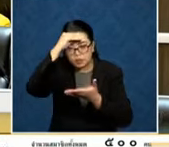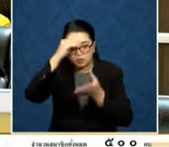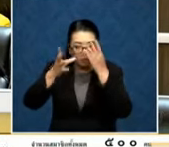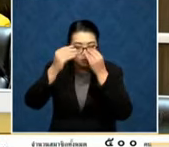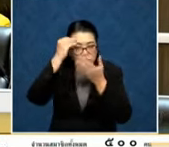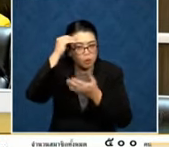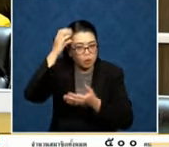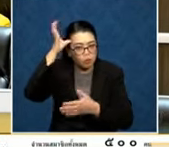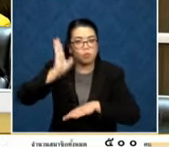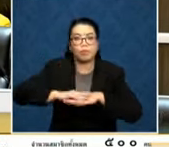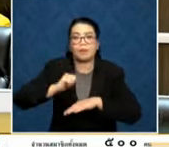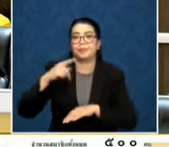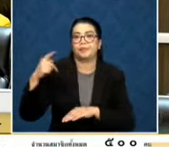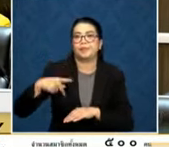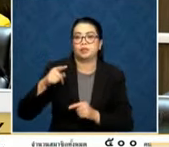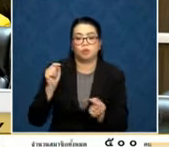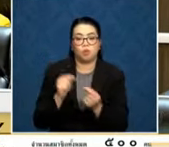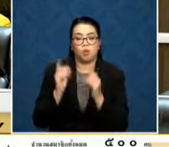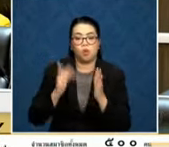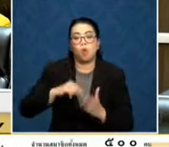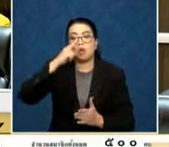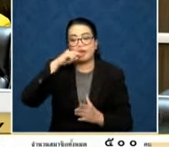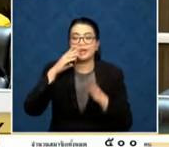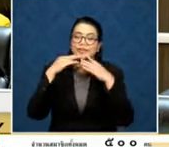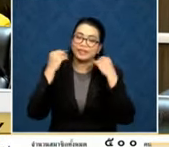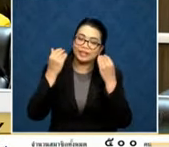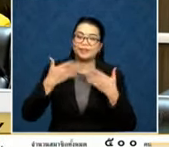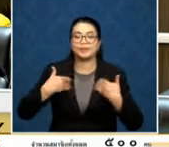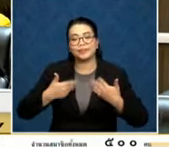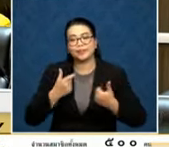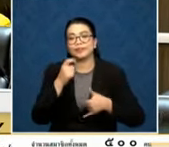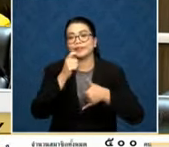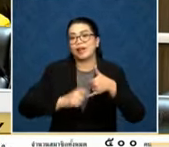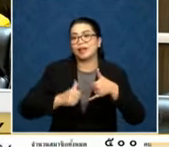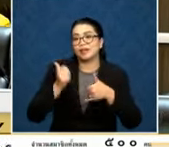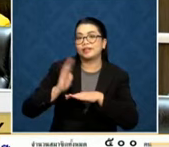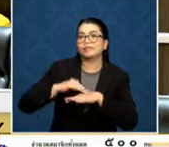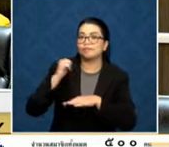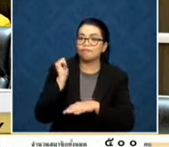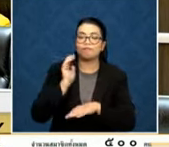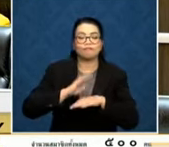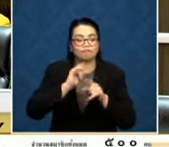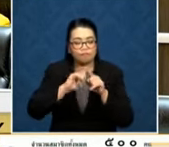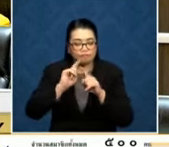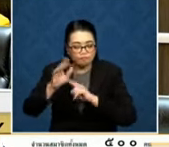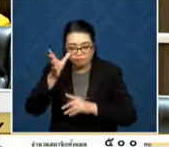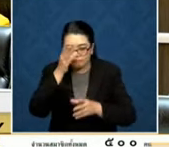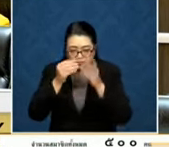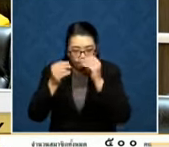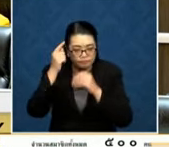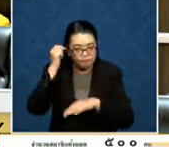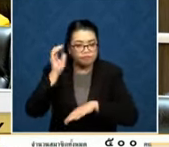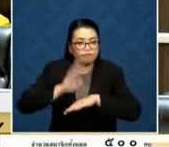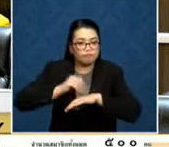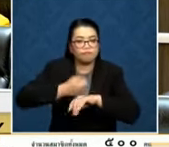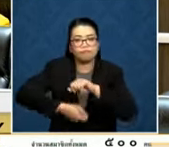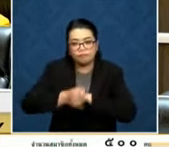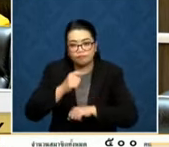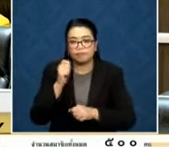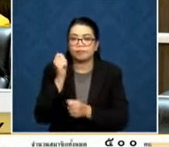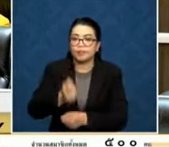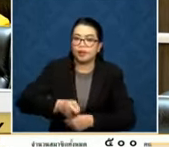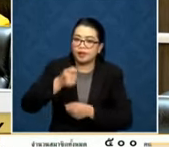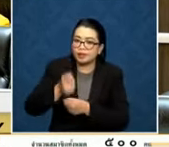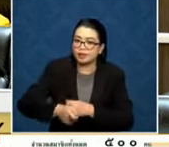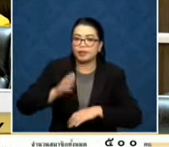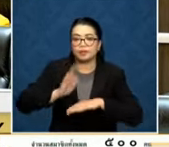พิเศษที่คนไทยเรามีเอ่อความยิ้มแย้มแจ่มใสแล้วก็มีความเชี่ยวชาญมีทักษะในเรื่องของด้านการเกษตร